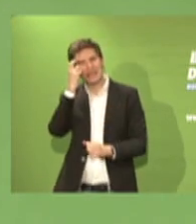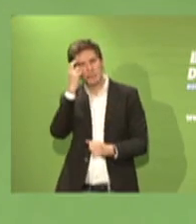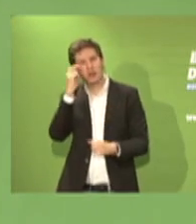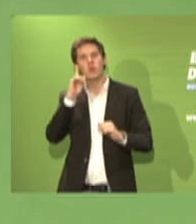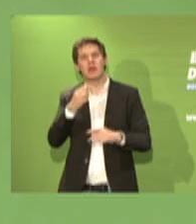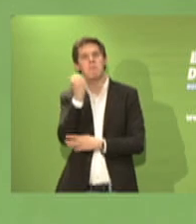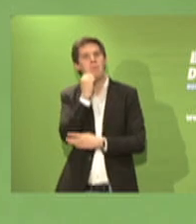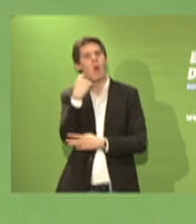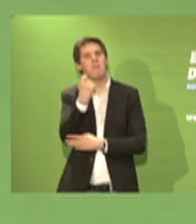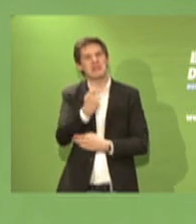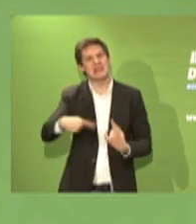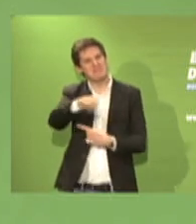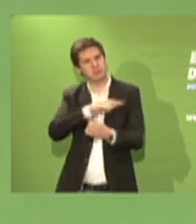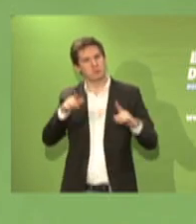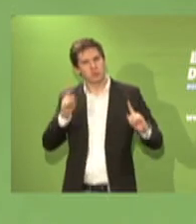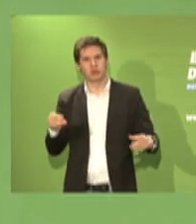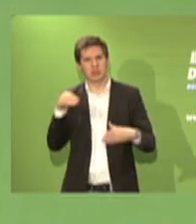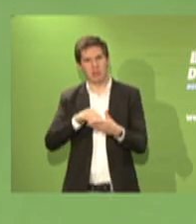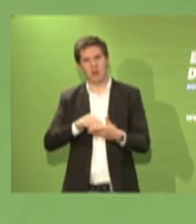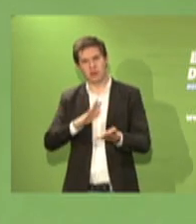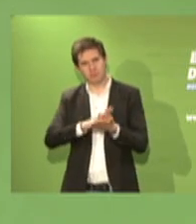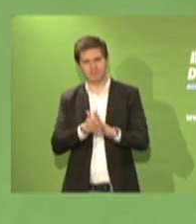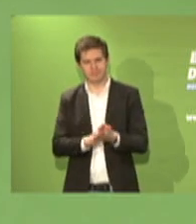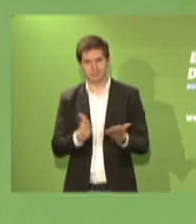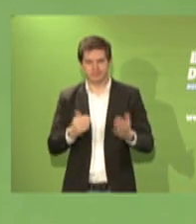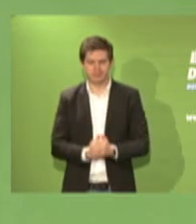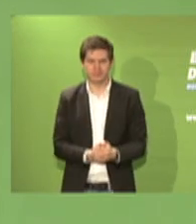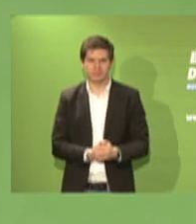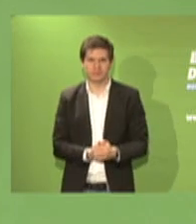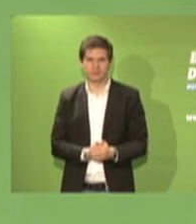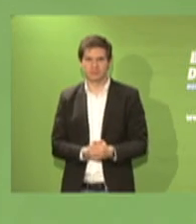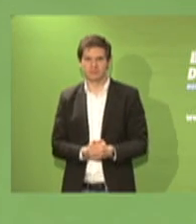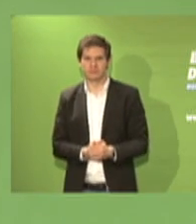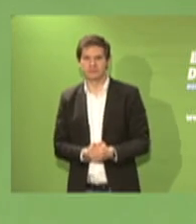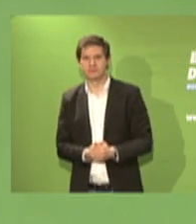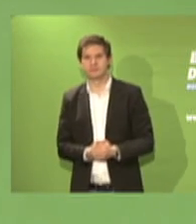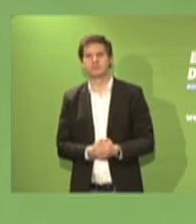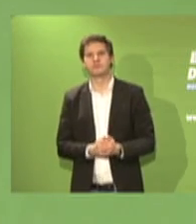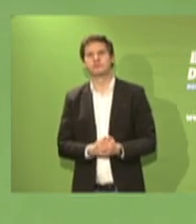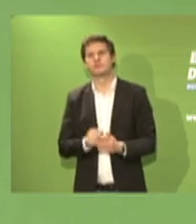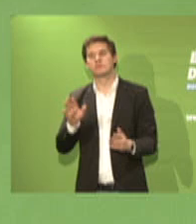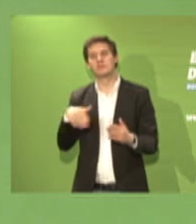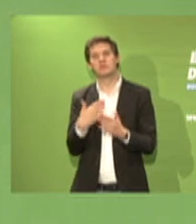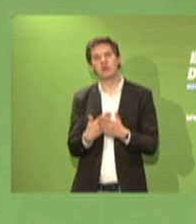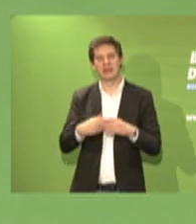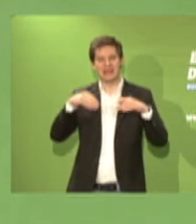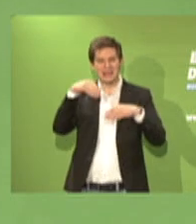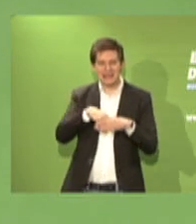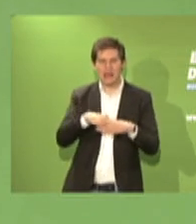sowie die bäuerlichen Betriebe zu beteiligen. über die paritätische Besetzung einer